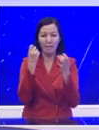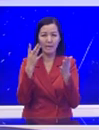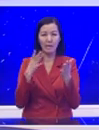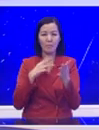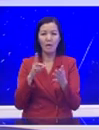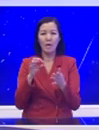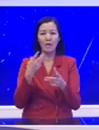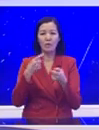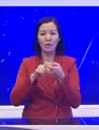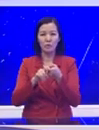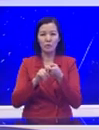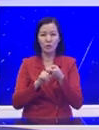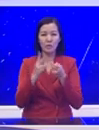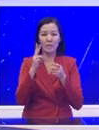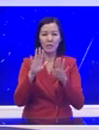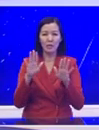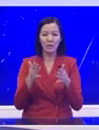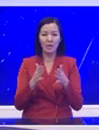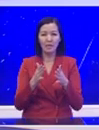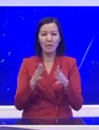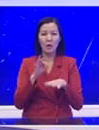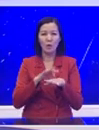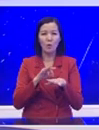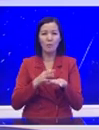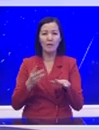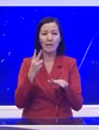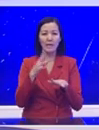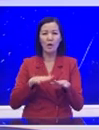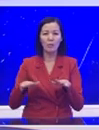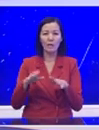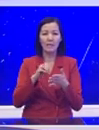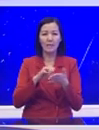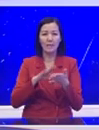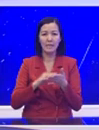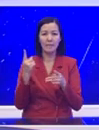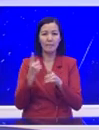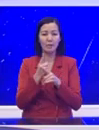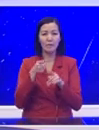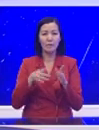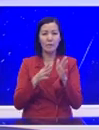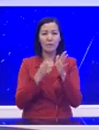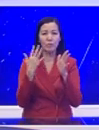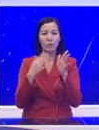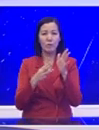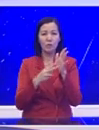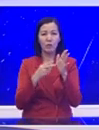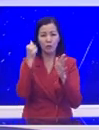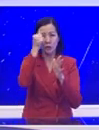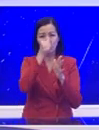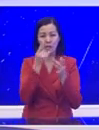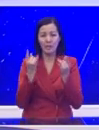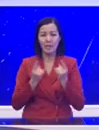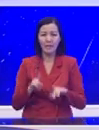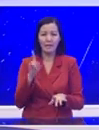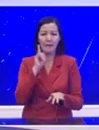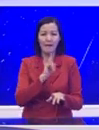Коронавирус инфекциясын жұқтырған 2 жағдай облыстың 2 ауданында тіркелді. Біріншісі 1957 жылы туған